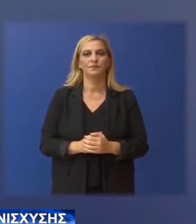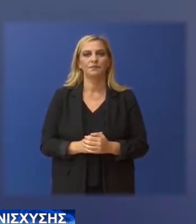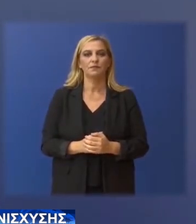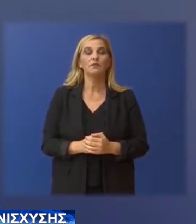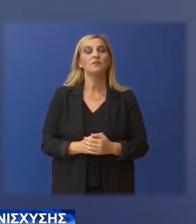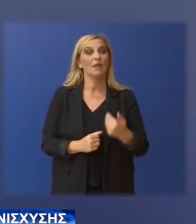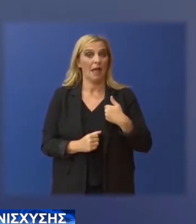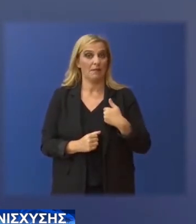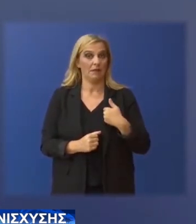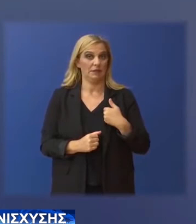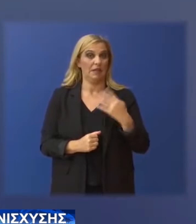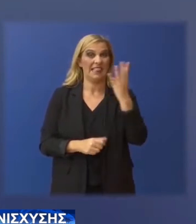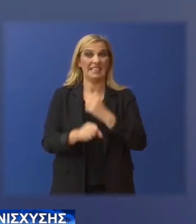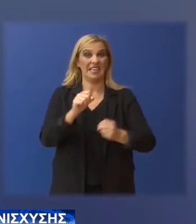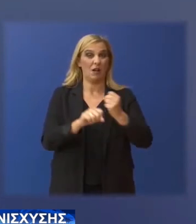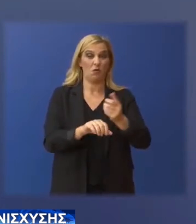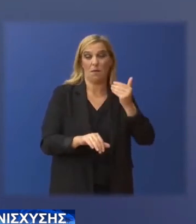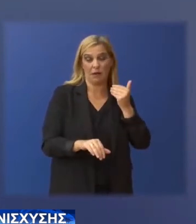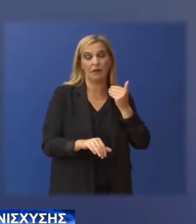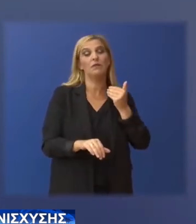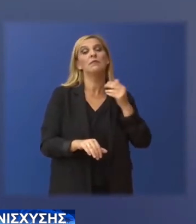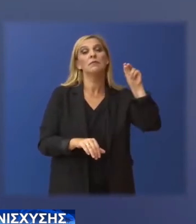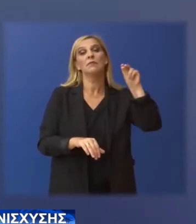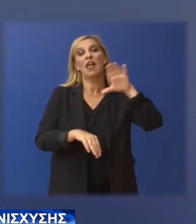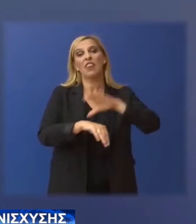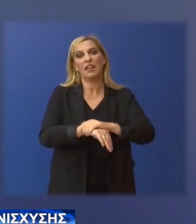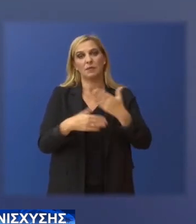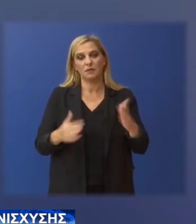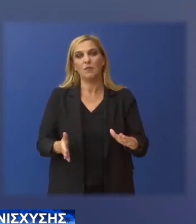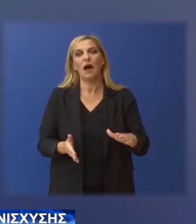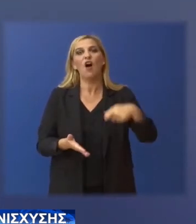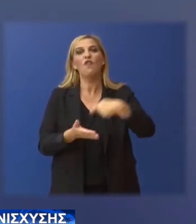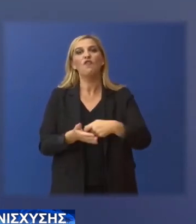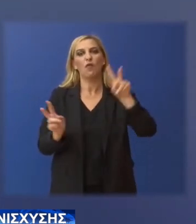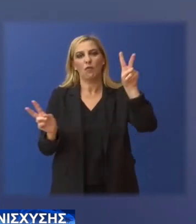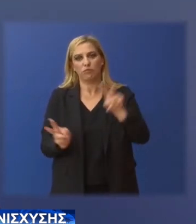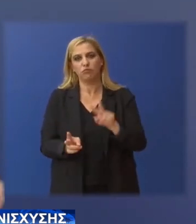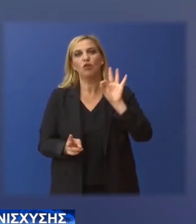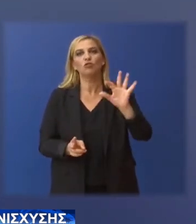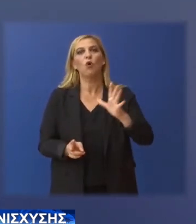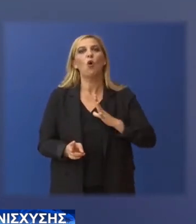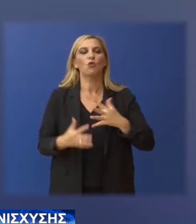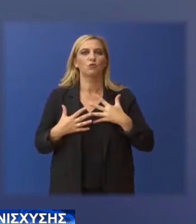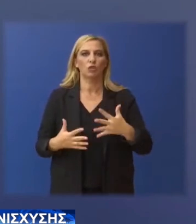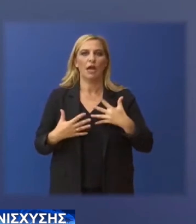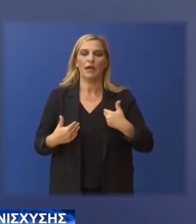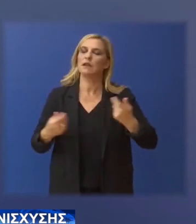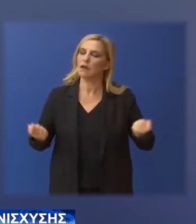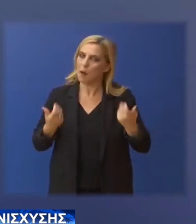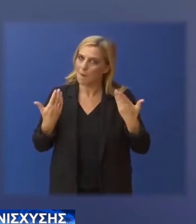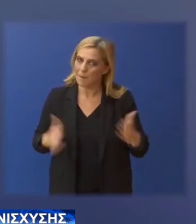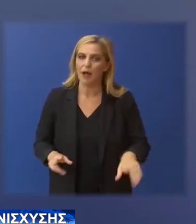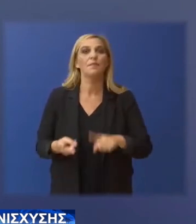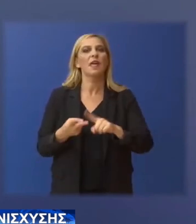Είχαμε δεσμευθεί στην προηγούμενη τετραετία πως θα μειώσουμε τους φόρους για να απαλλάξουμε τους πολίτες από πρόσθετα βάρη και το κάναμε. Είχαμε πει πως θα μπει μια τάξη